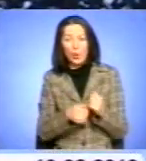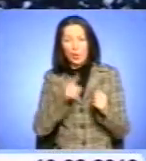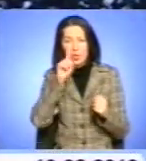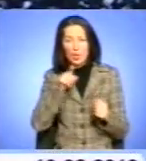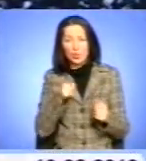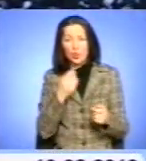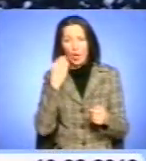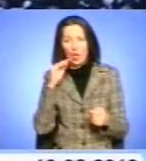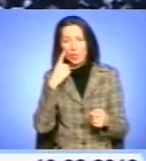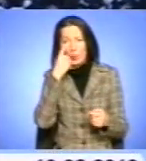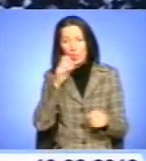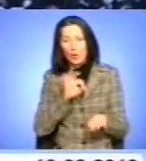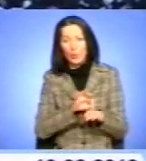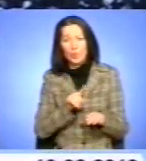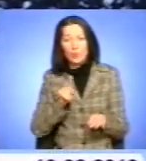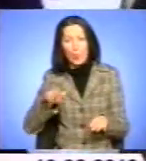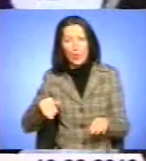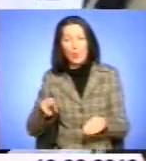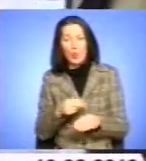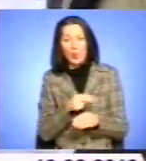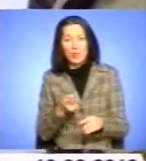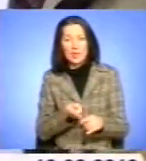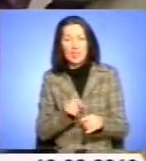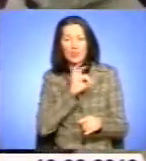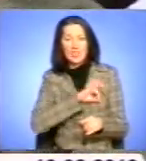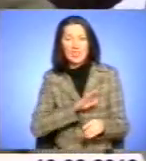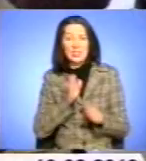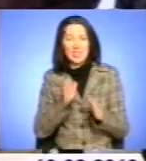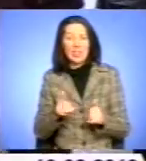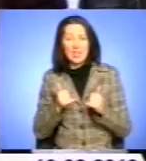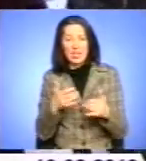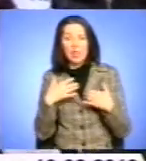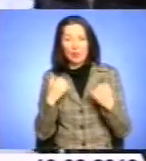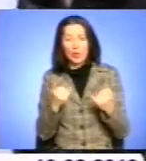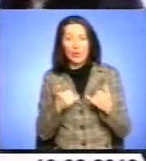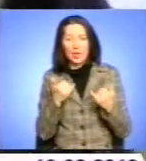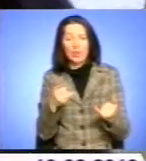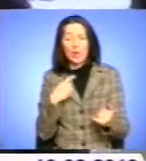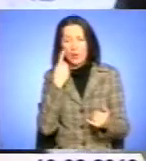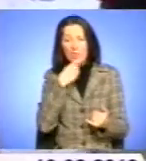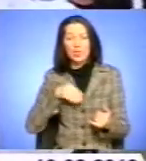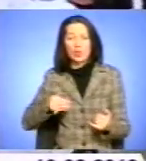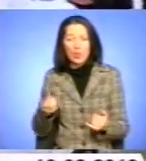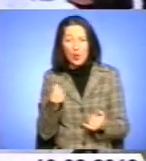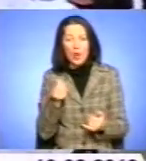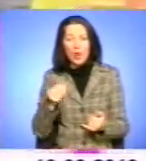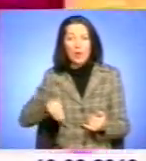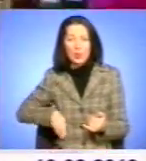попередити хворобу, аніж її потім лікувати. Це вигідніше не лише для її здоров'я, а й для власного гаманця.